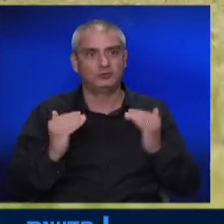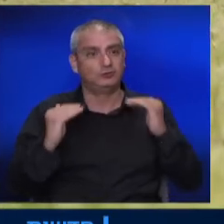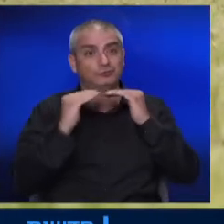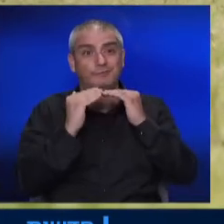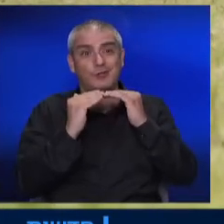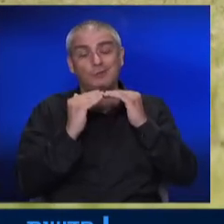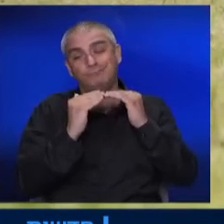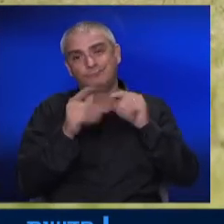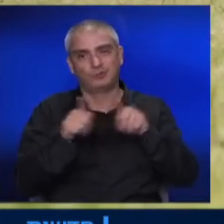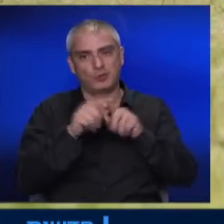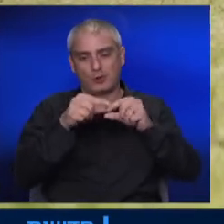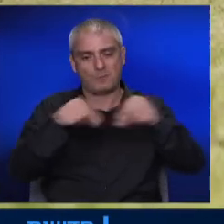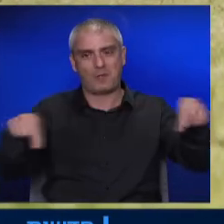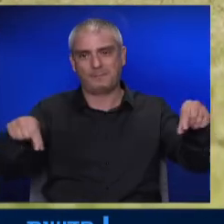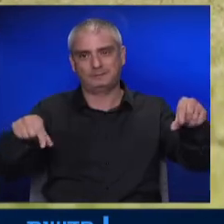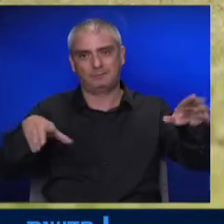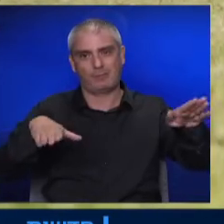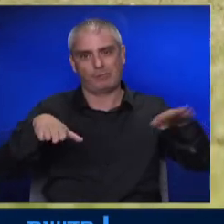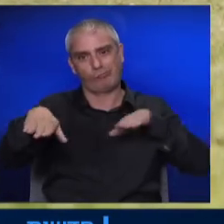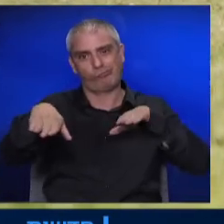כמו הפסים במגרש הזה.